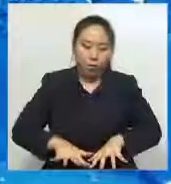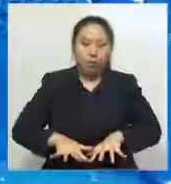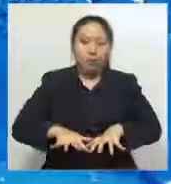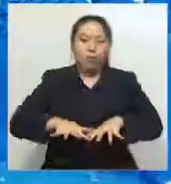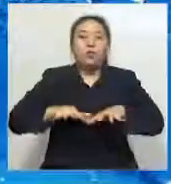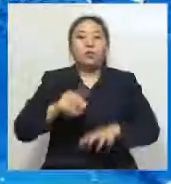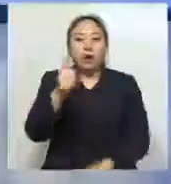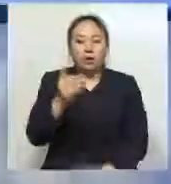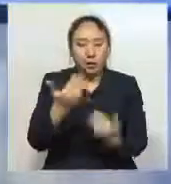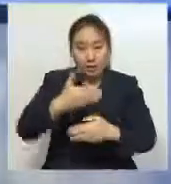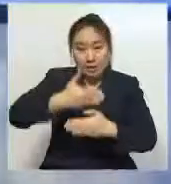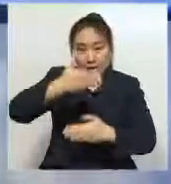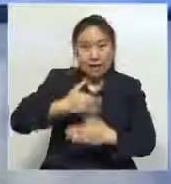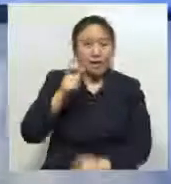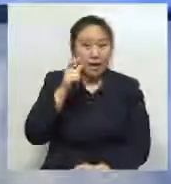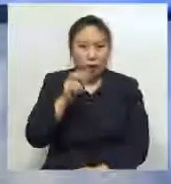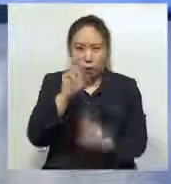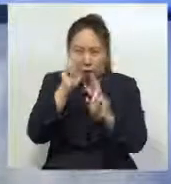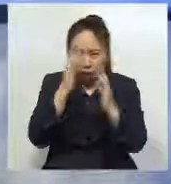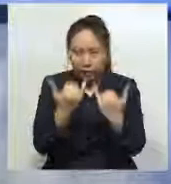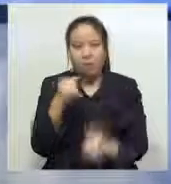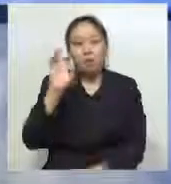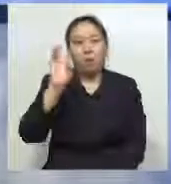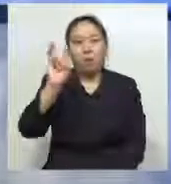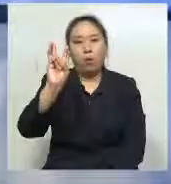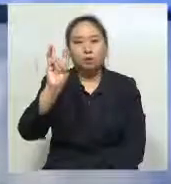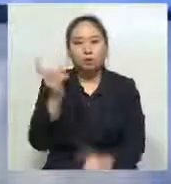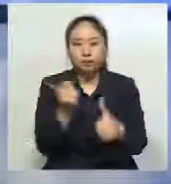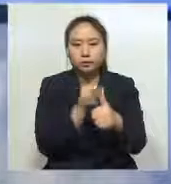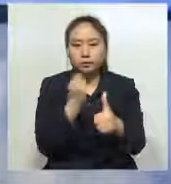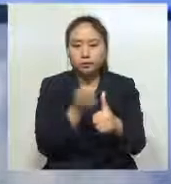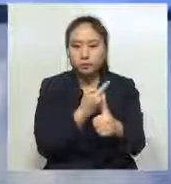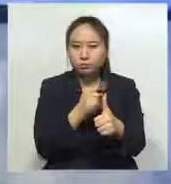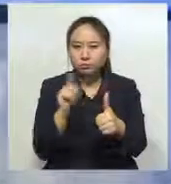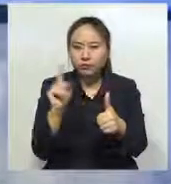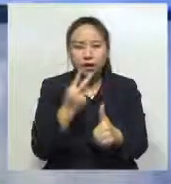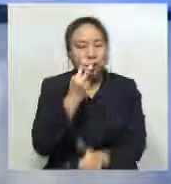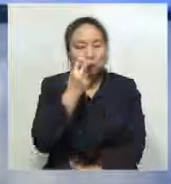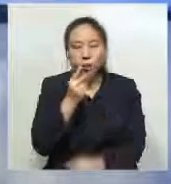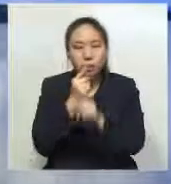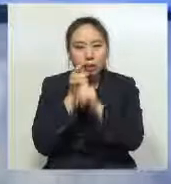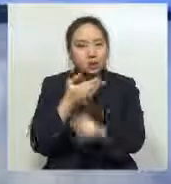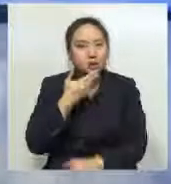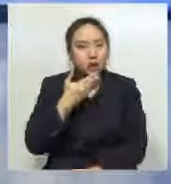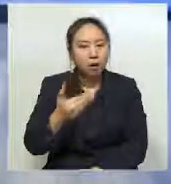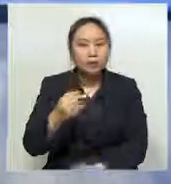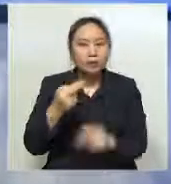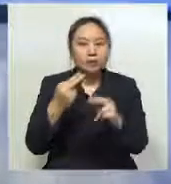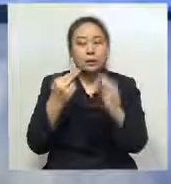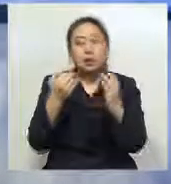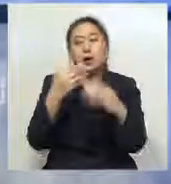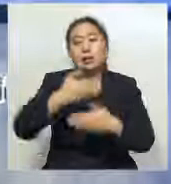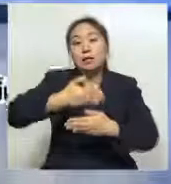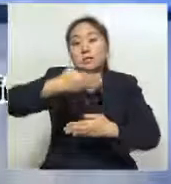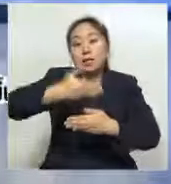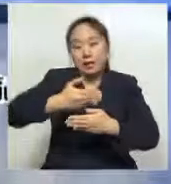วังวันนี้ก็ยังมีอยู่6แห่งด้วยกันนะคะนี่ค่ะเขื่อนแรกนะคะแน่นอนเราติดตามกันมาตลอดเขื่อนน้ำอูนค่ะที่ส